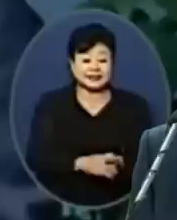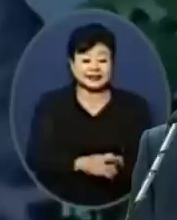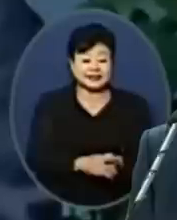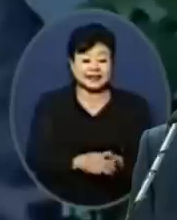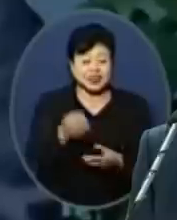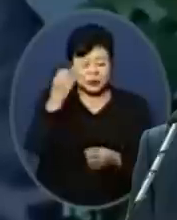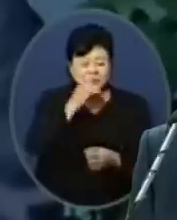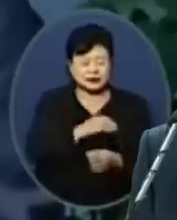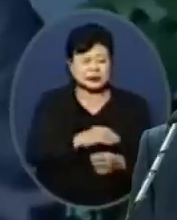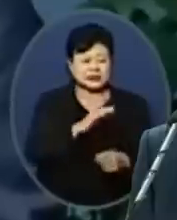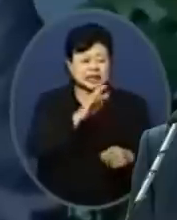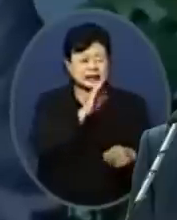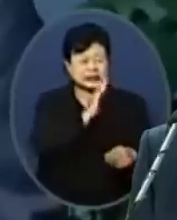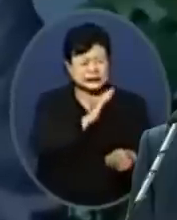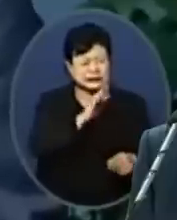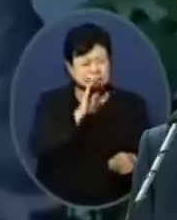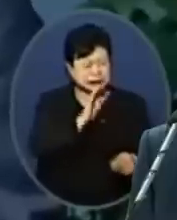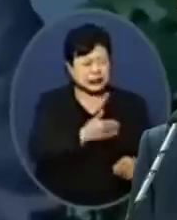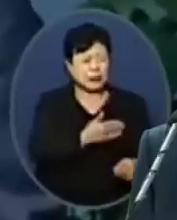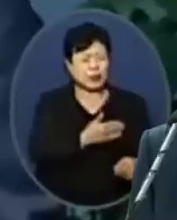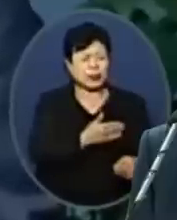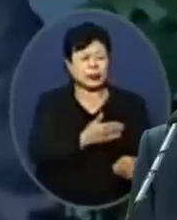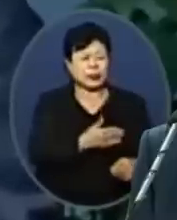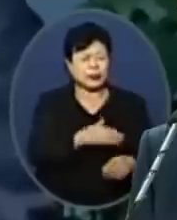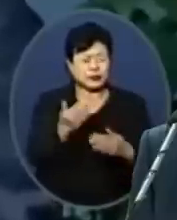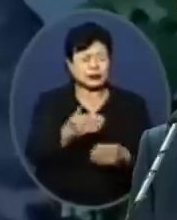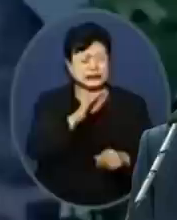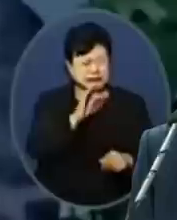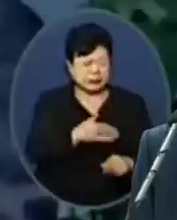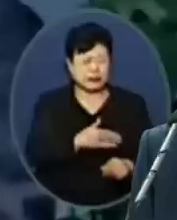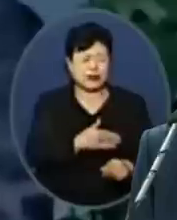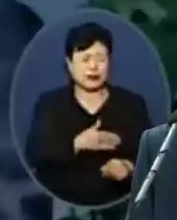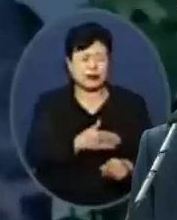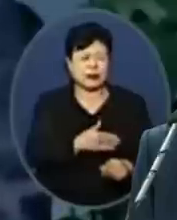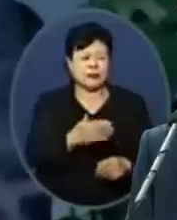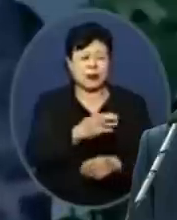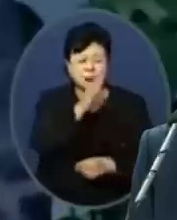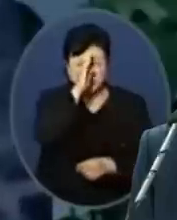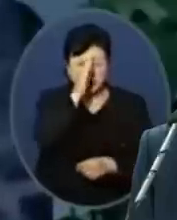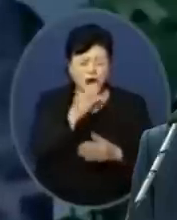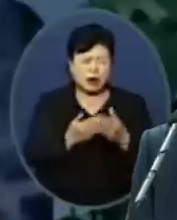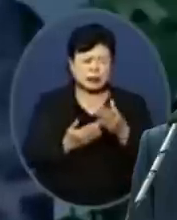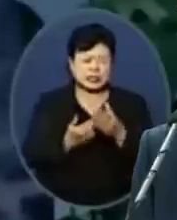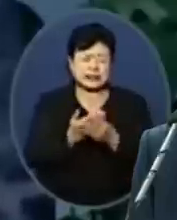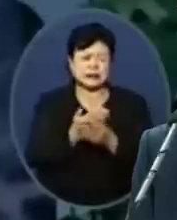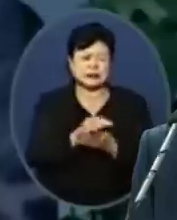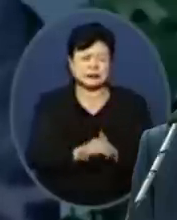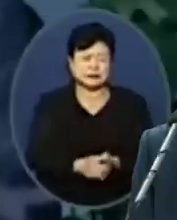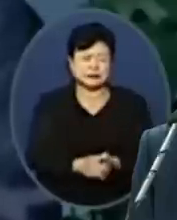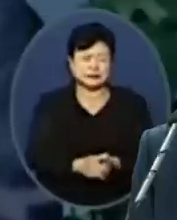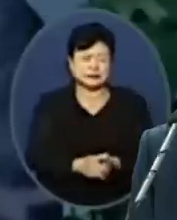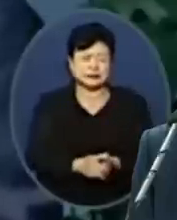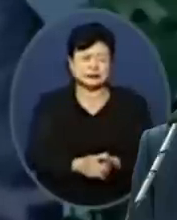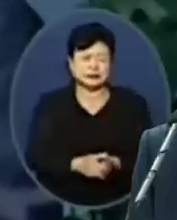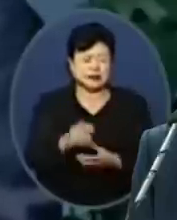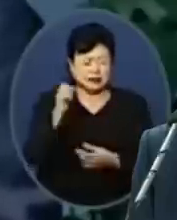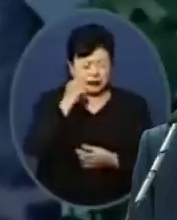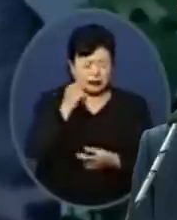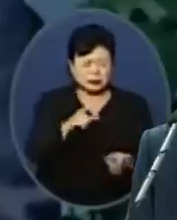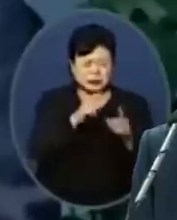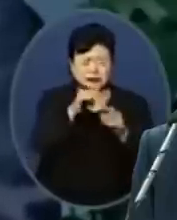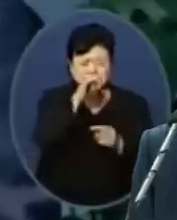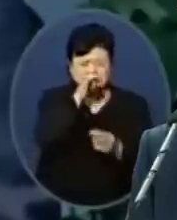영혼이 잘못된 같이 범사도 잘못되고 몸은 병들고 형편이 없는 생활을